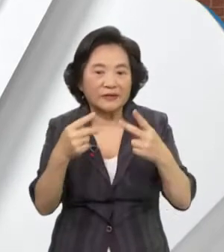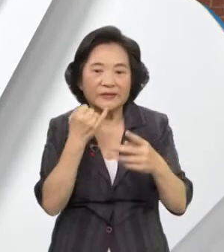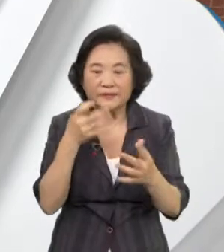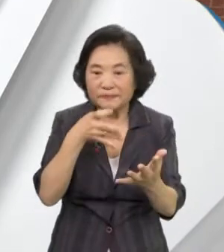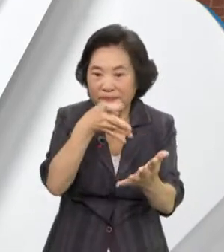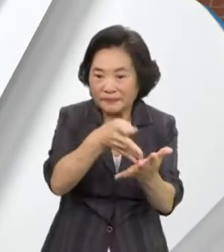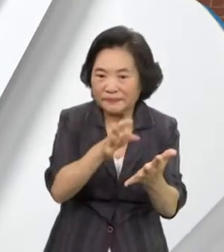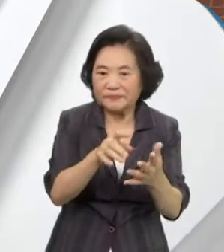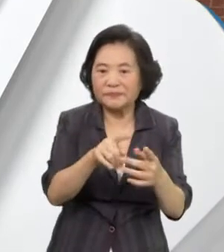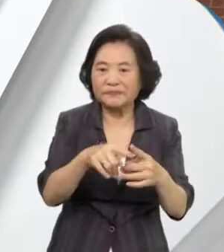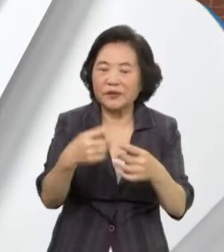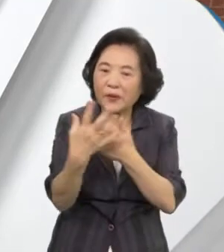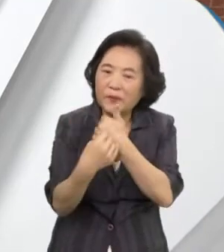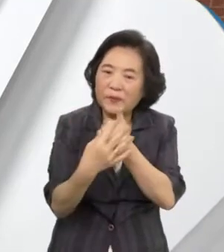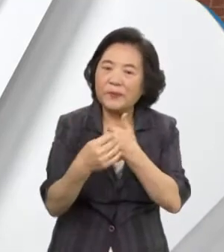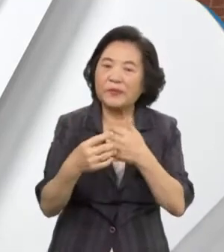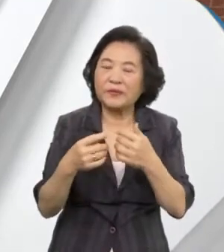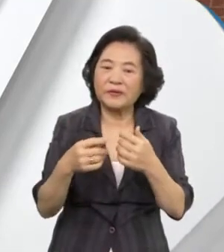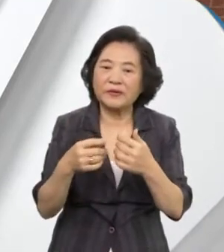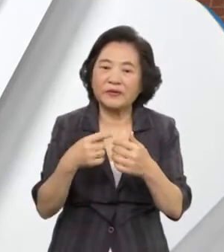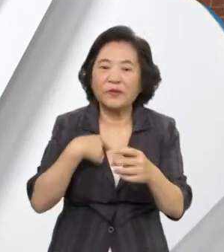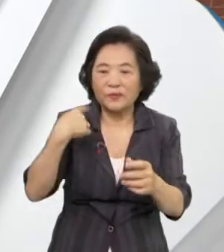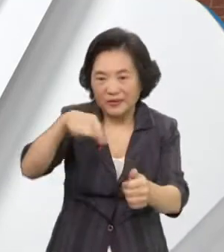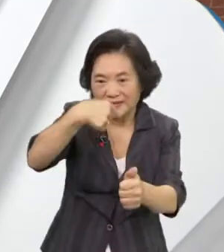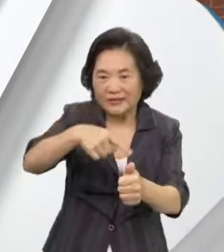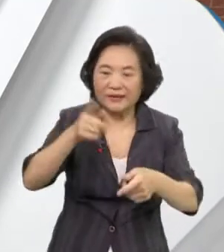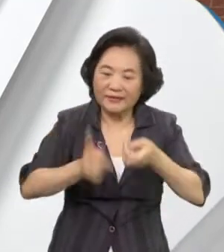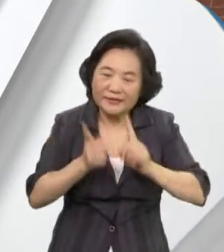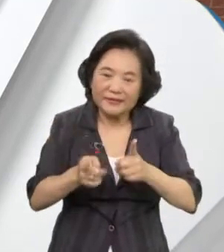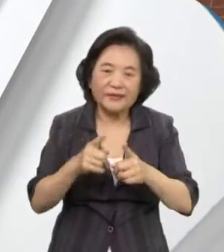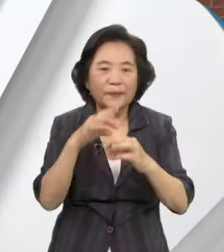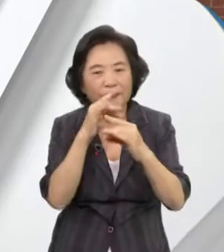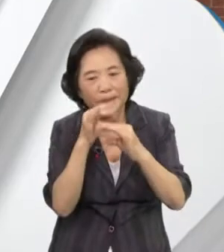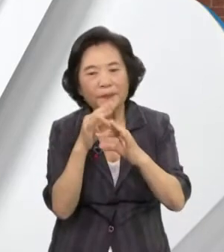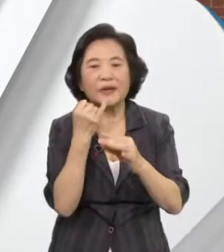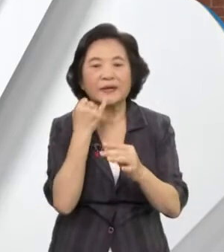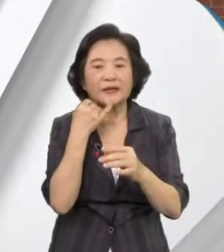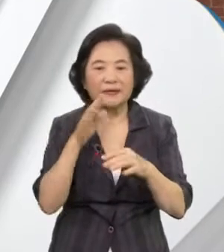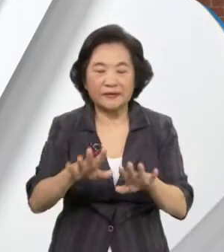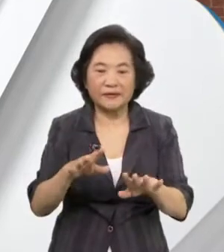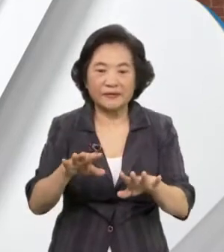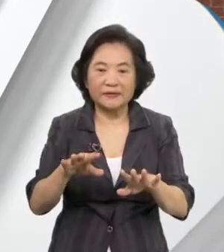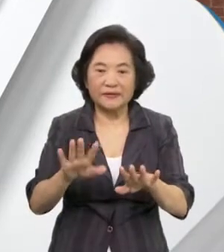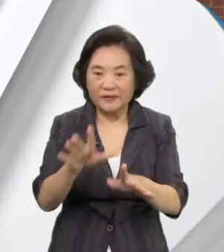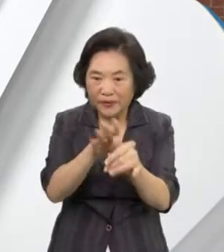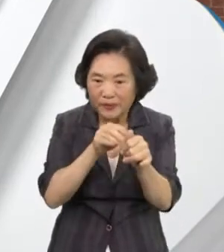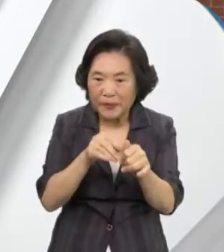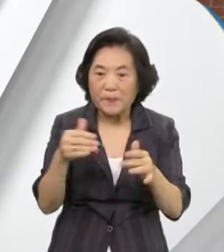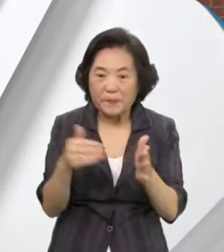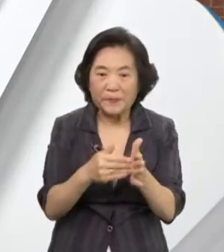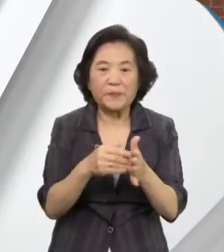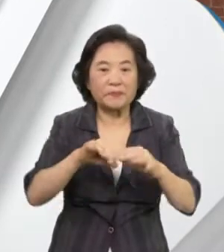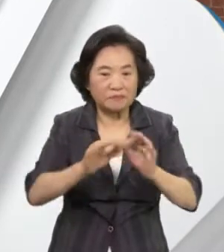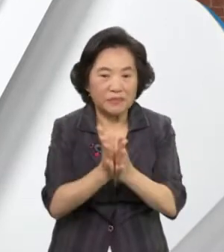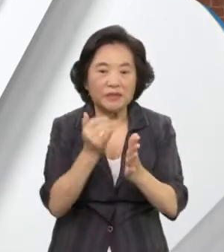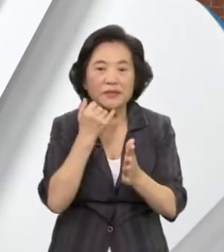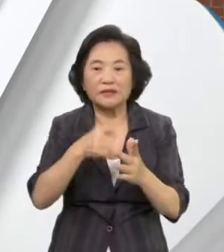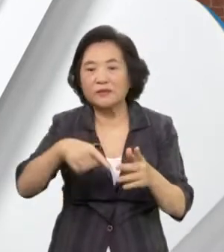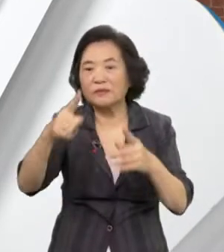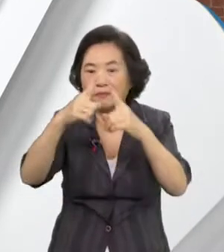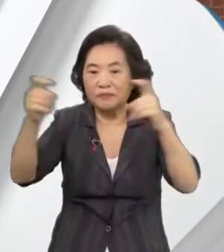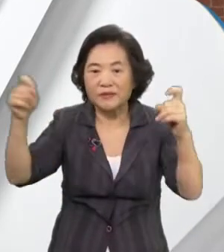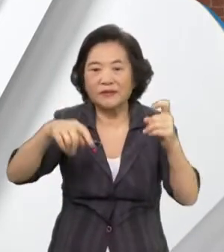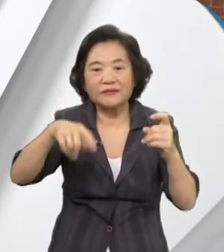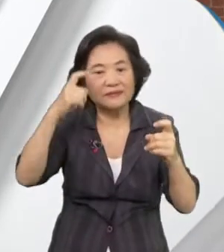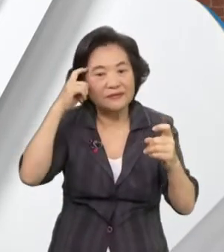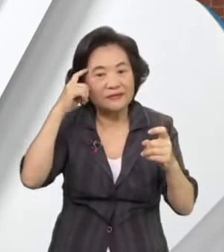后来老人学简单的打击的了条东西，现场的时间学好，马上安尼就做一道苗族，然后